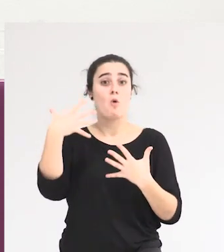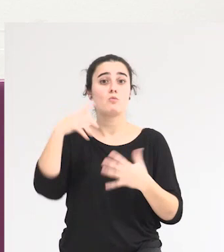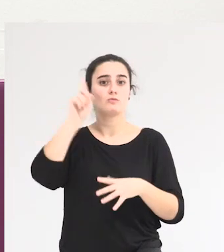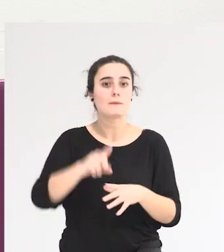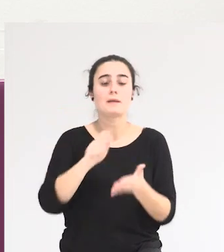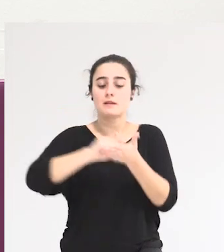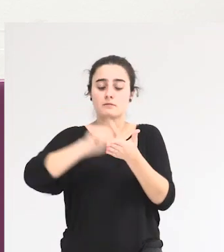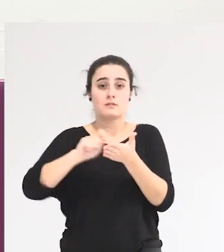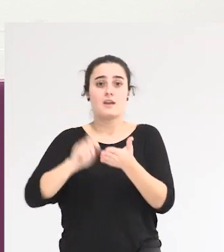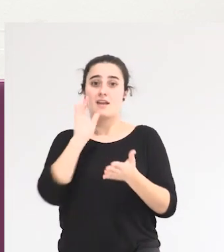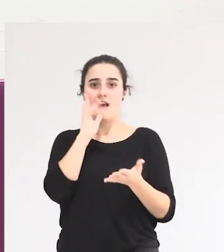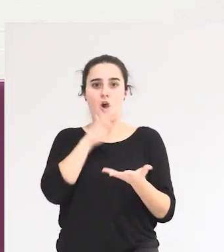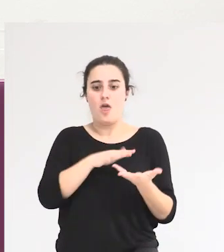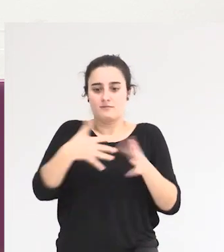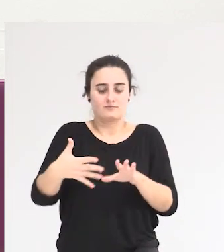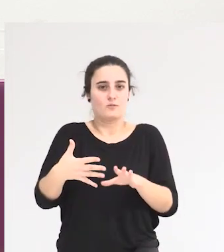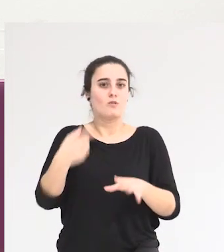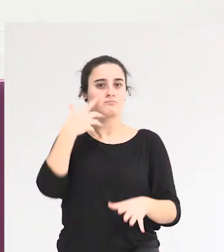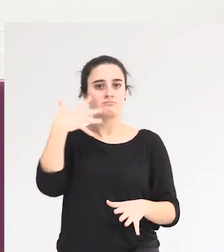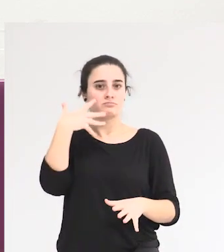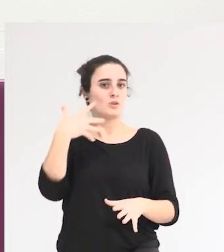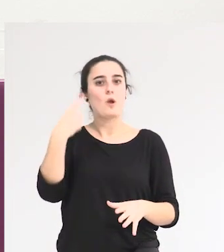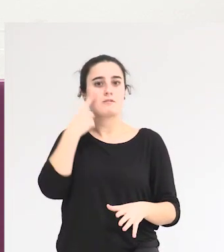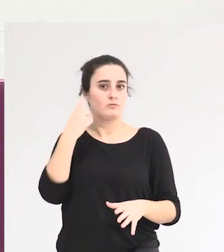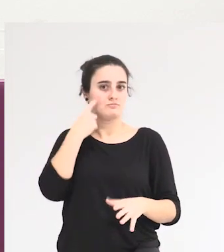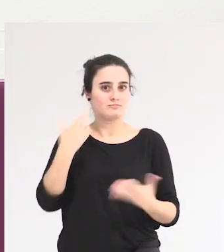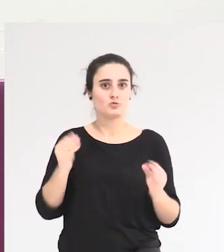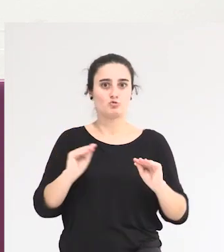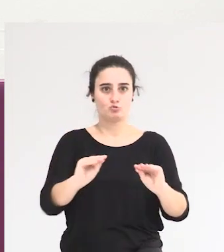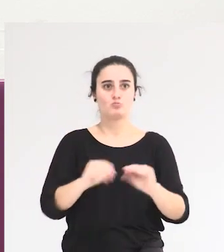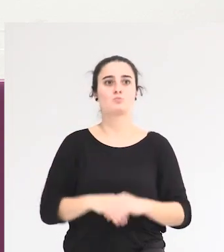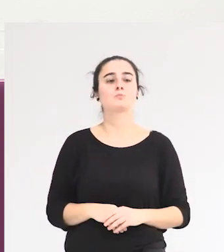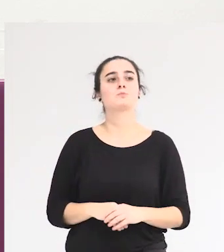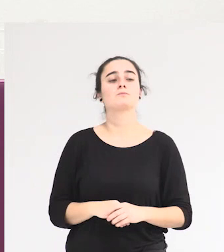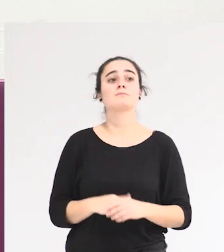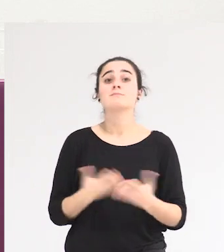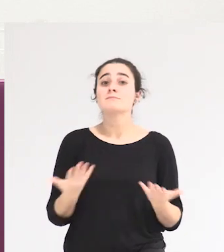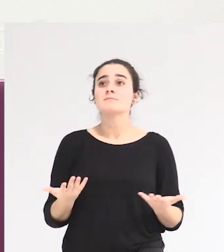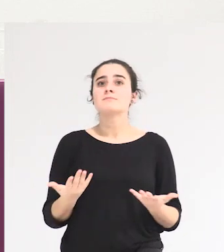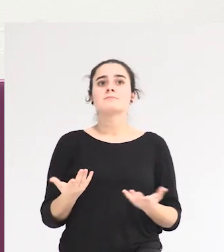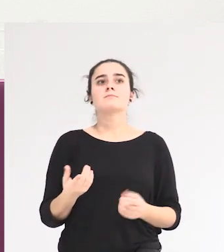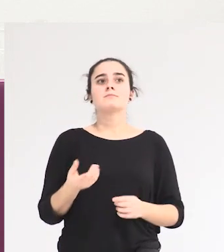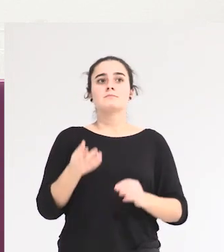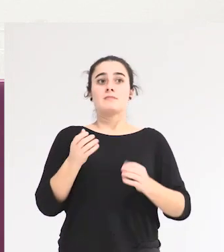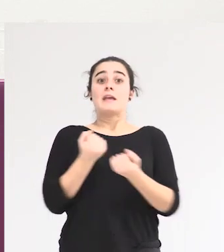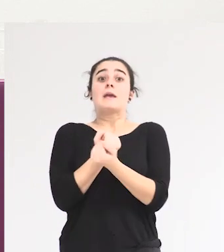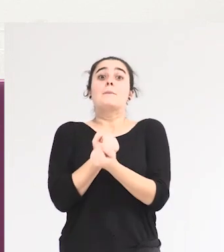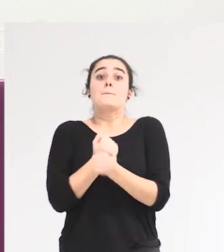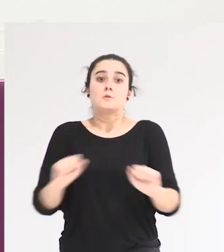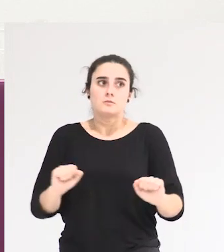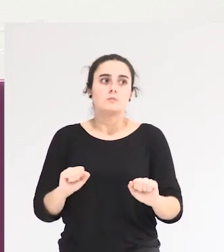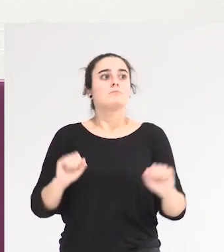klasiko bihurtu da, bai? Beraz, bueno, ezinezkoa da, bai, baina,